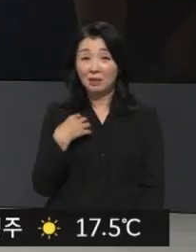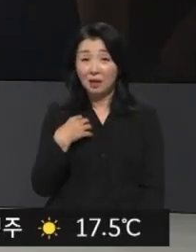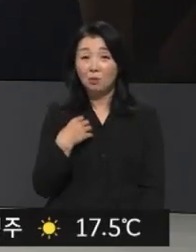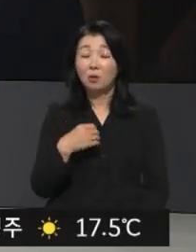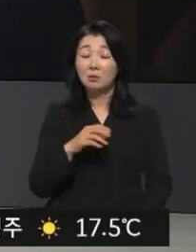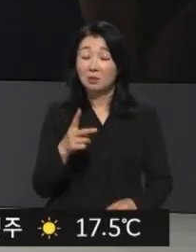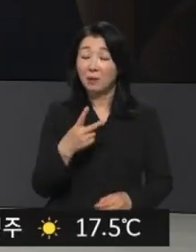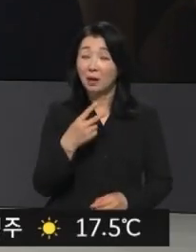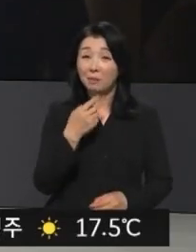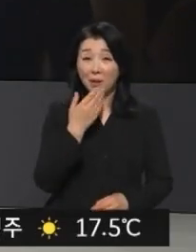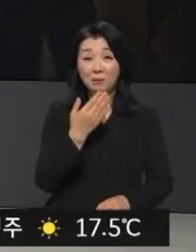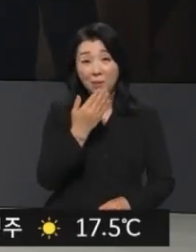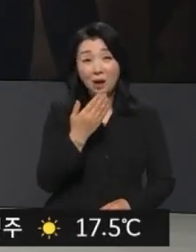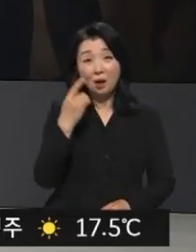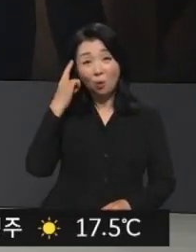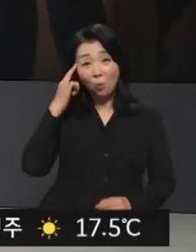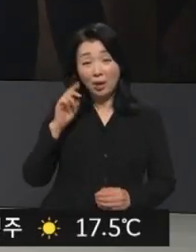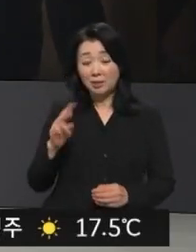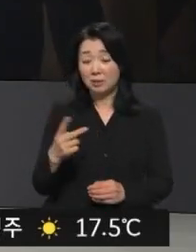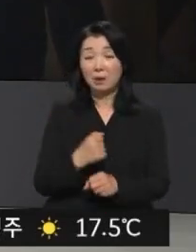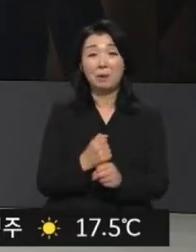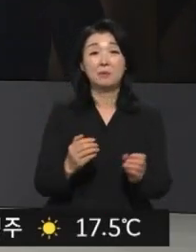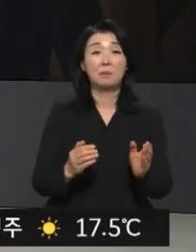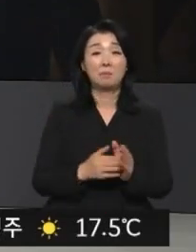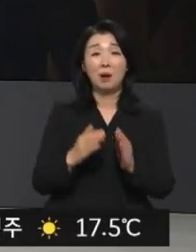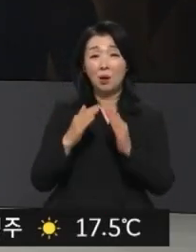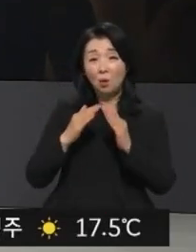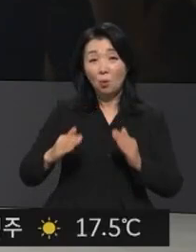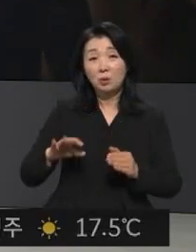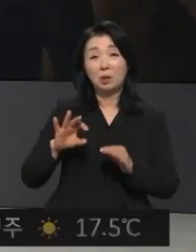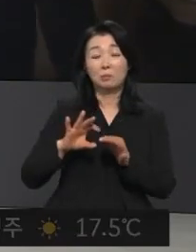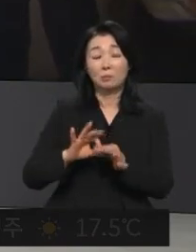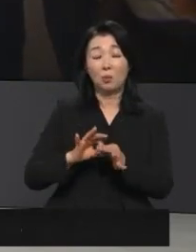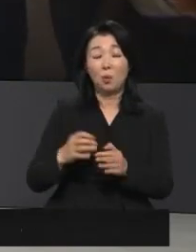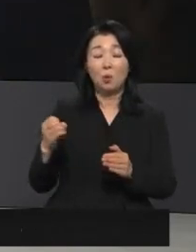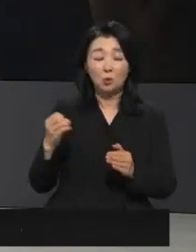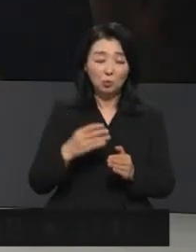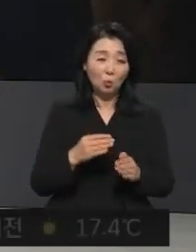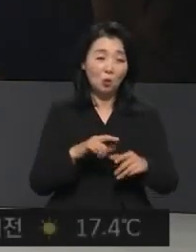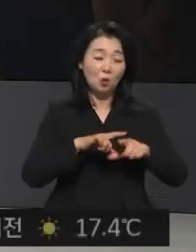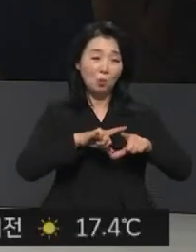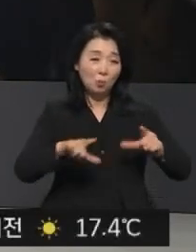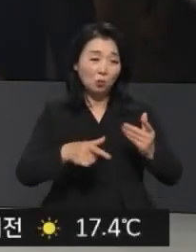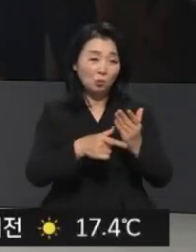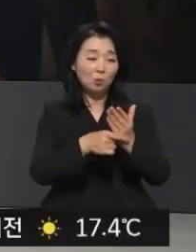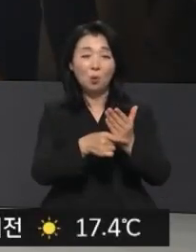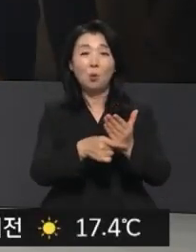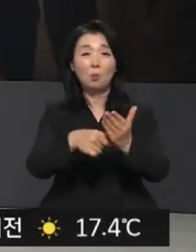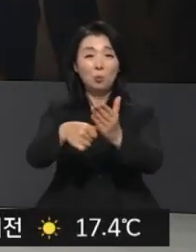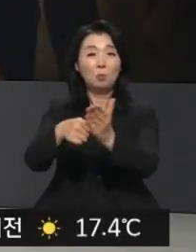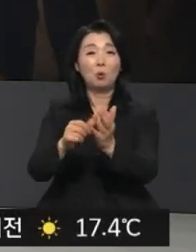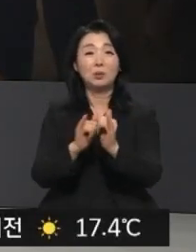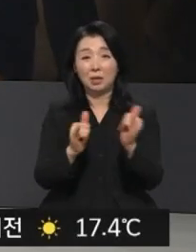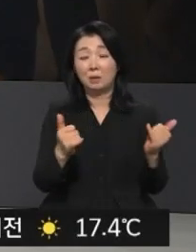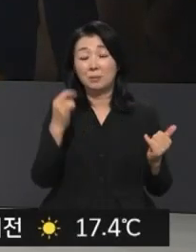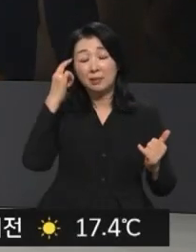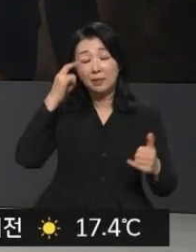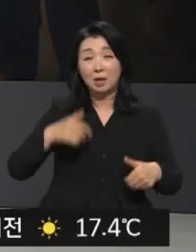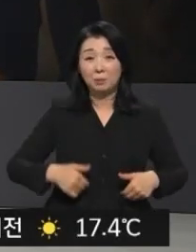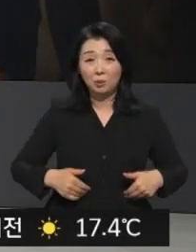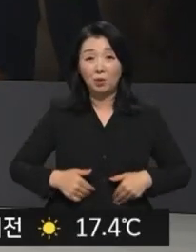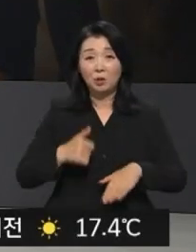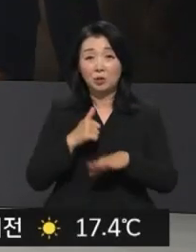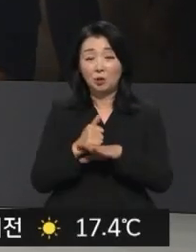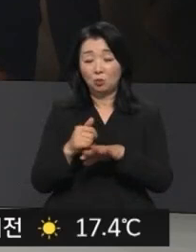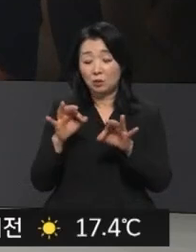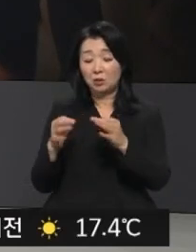있는 건 호남 지역 주민을 비롯한 일반 유권자라는 점을 다시 한번 새겨봐야 할 것 같은데요. 결국 김 최고위원이